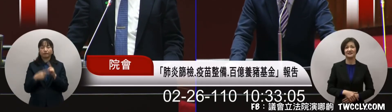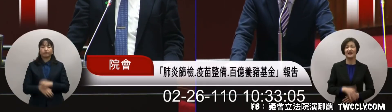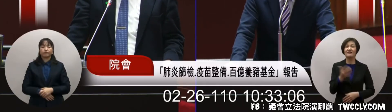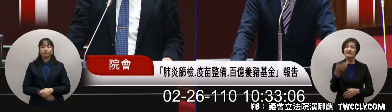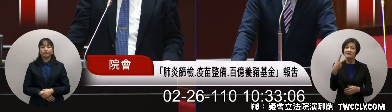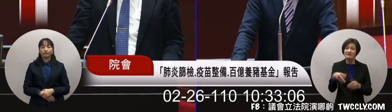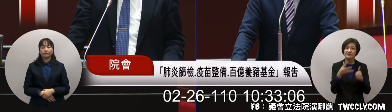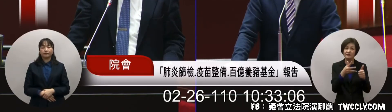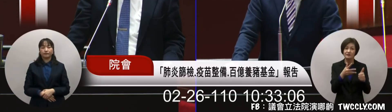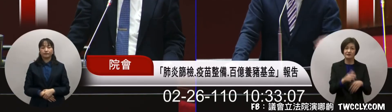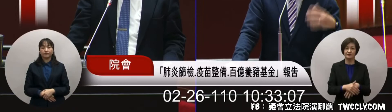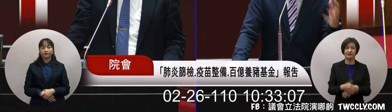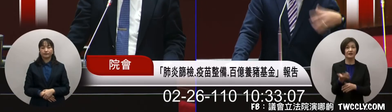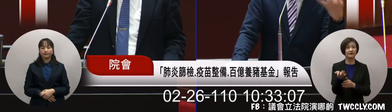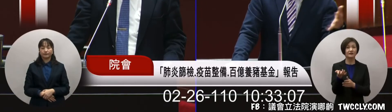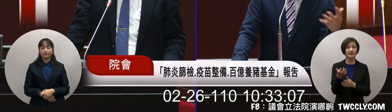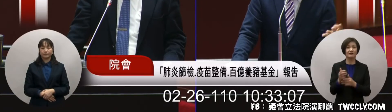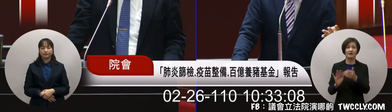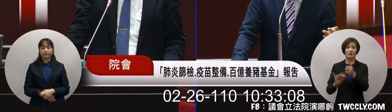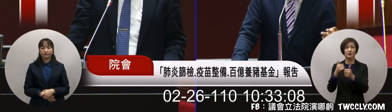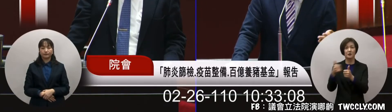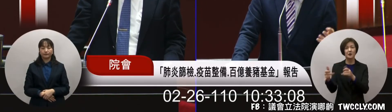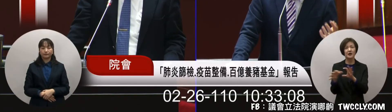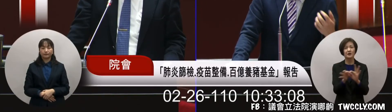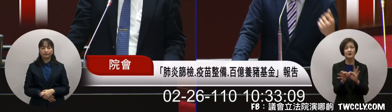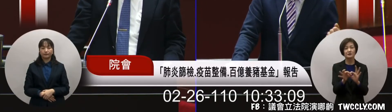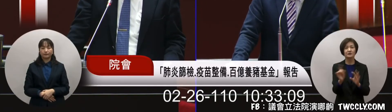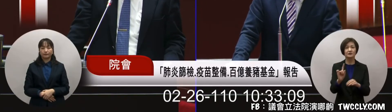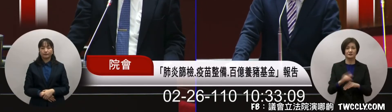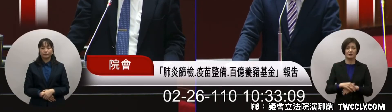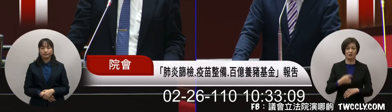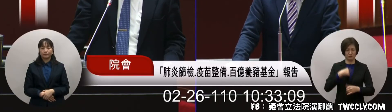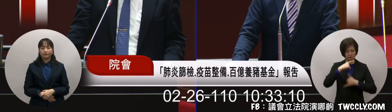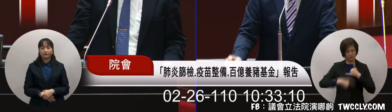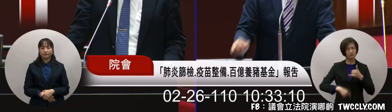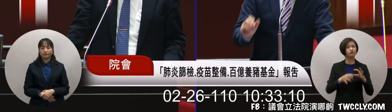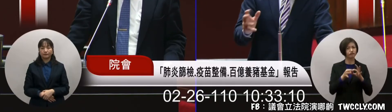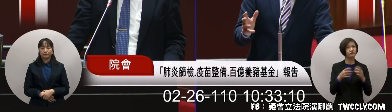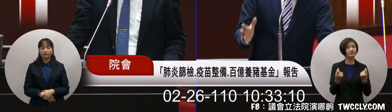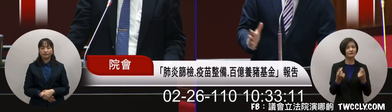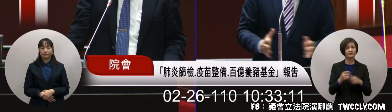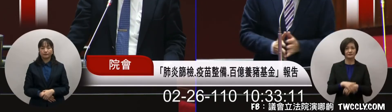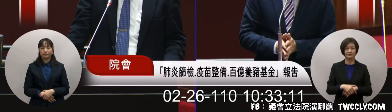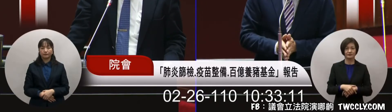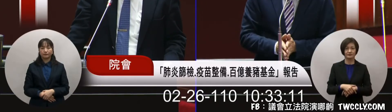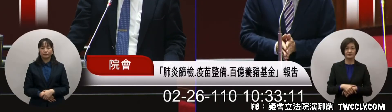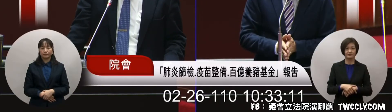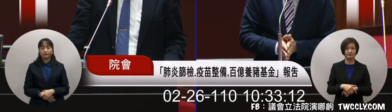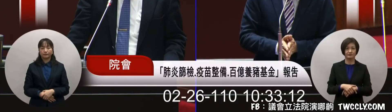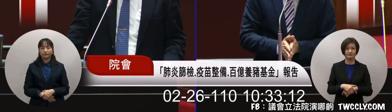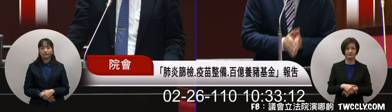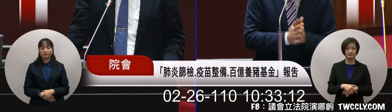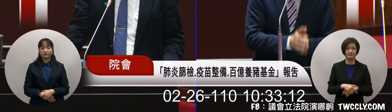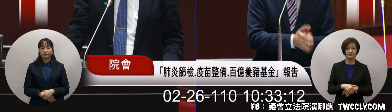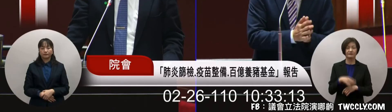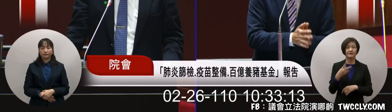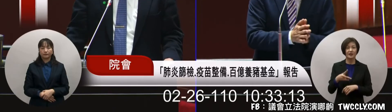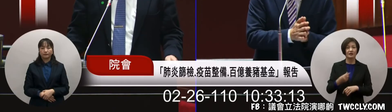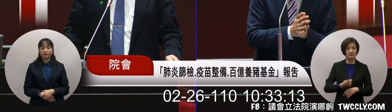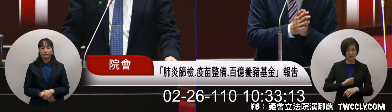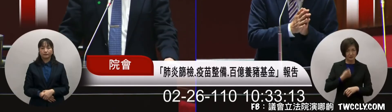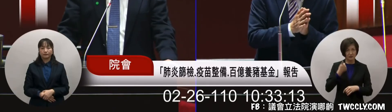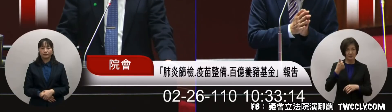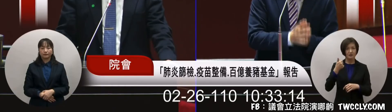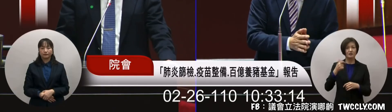才当然委员一直在关心的事情，可是我个人也蛮关心，有没有可能是这样子，就是说真的优先